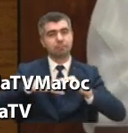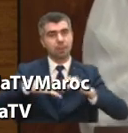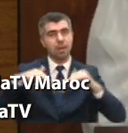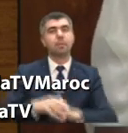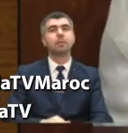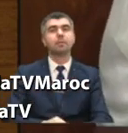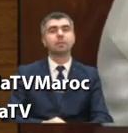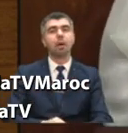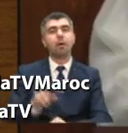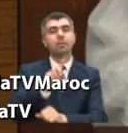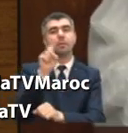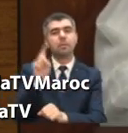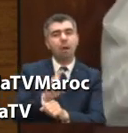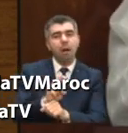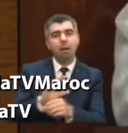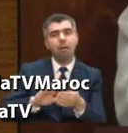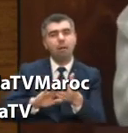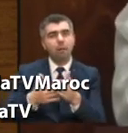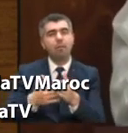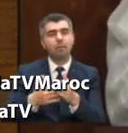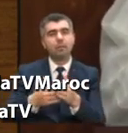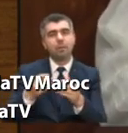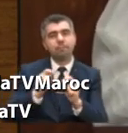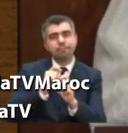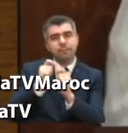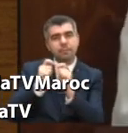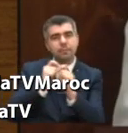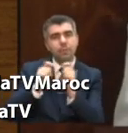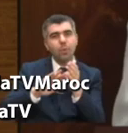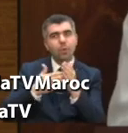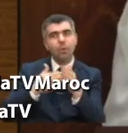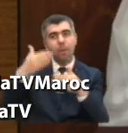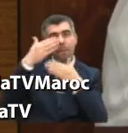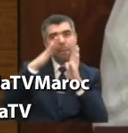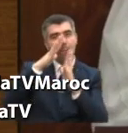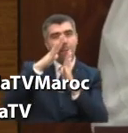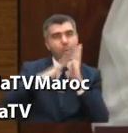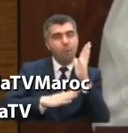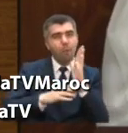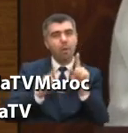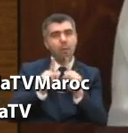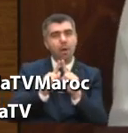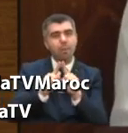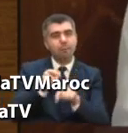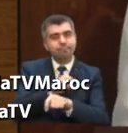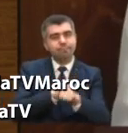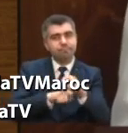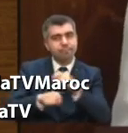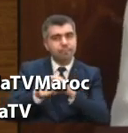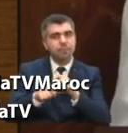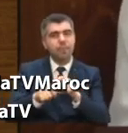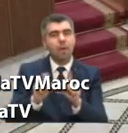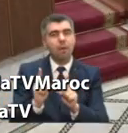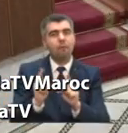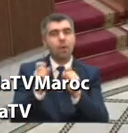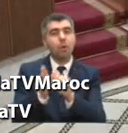أسئلتكم وانشغالاتكم والتداول في قضايا بلادنا المتعلقة أساسا بتدبير الأزمة ذات الصلة بجائحة كورونا كوفيد